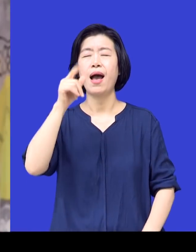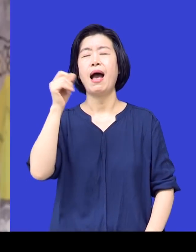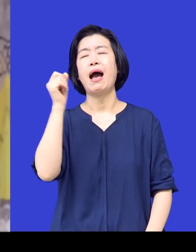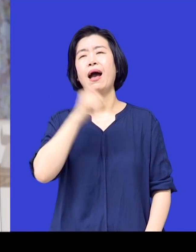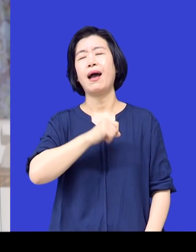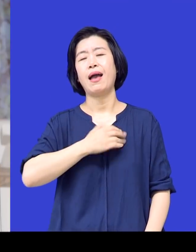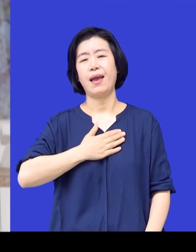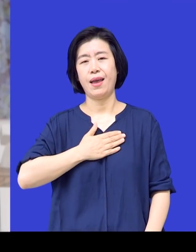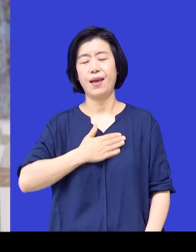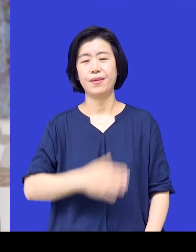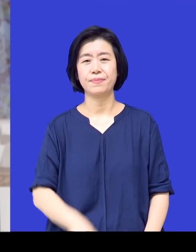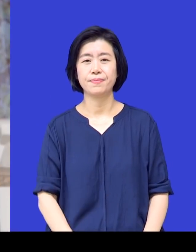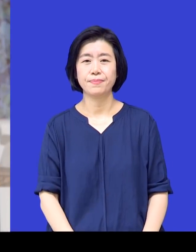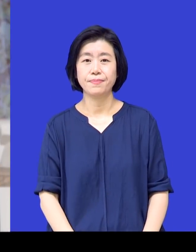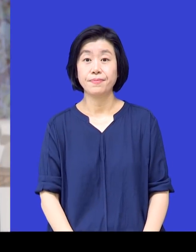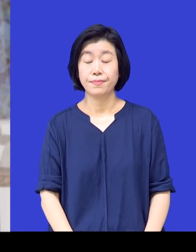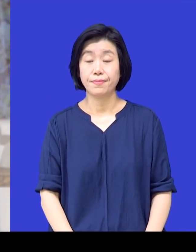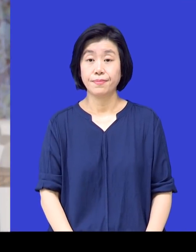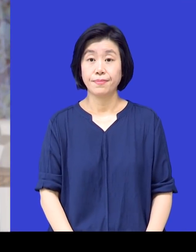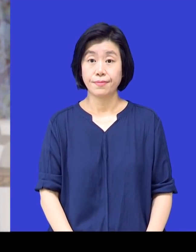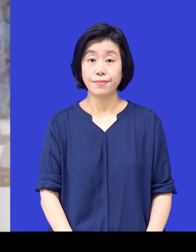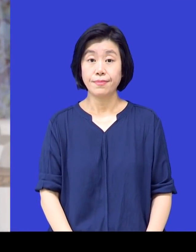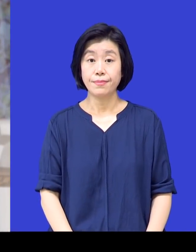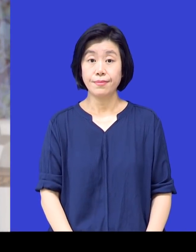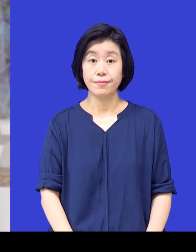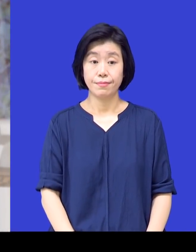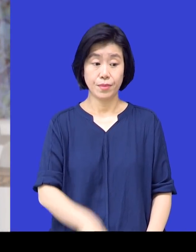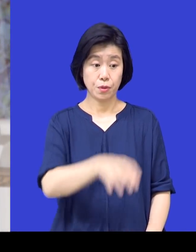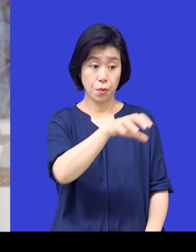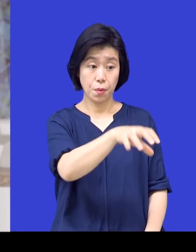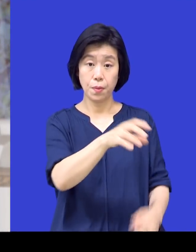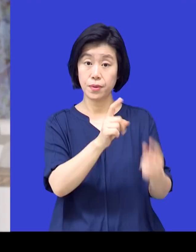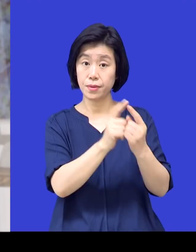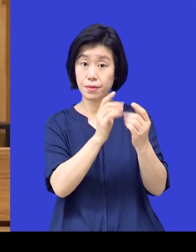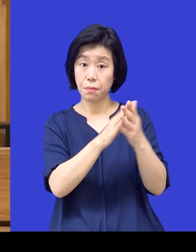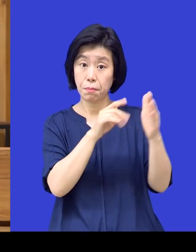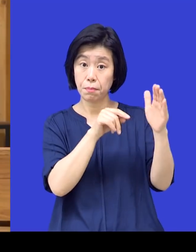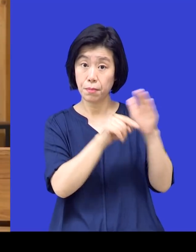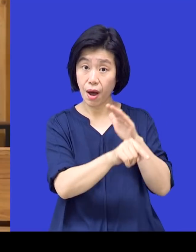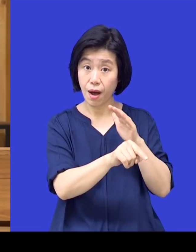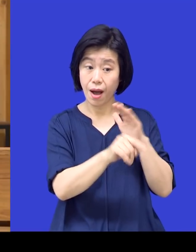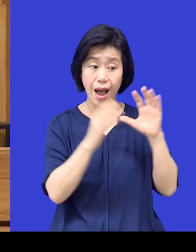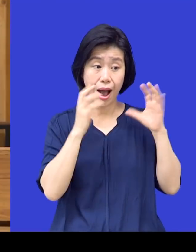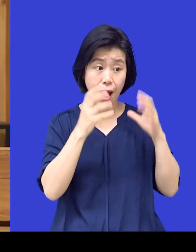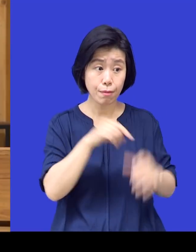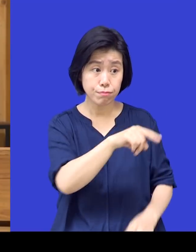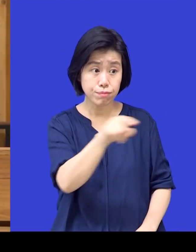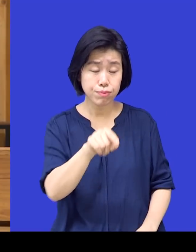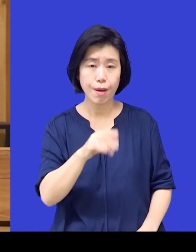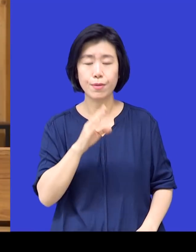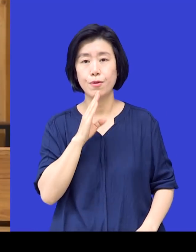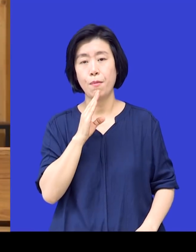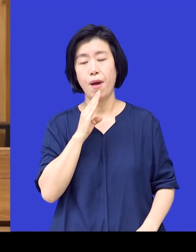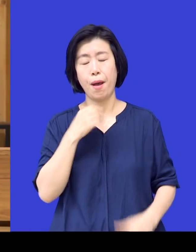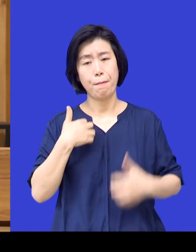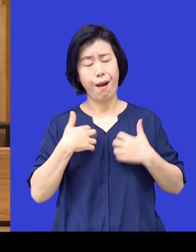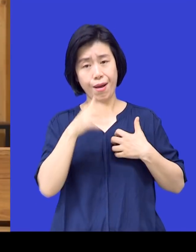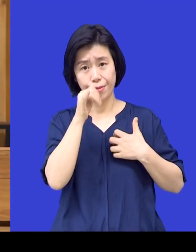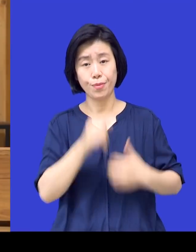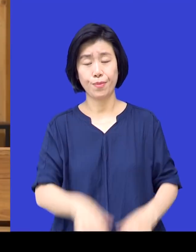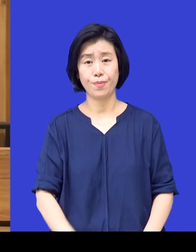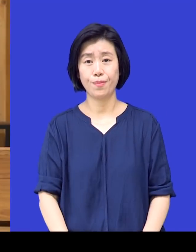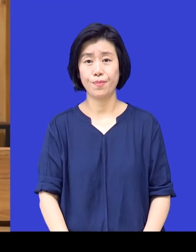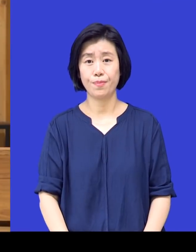예. 실제로 현지에서 만난 아이들이 너무나 밝았어요. 컴패션에서 보호받고 있는 아이들의 표정이